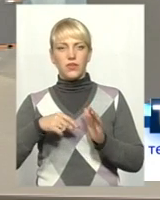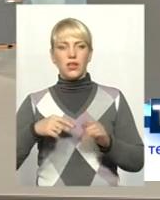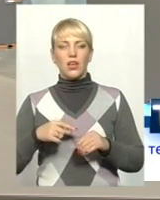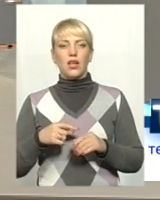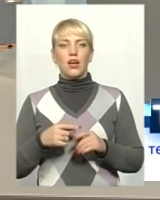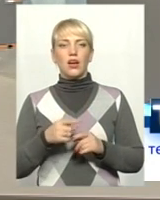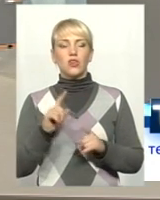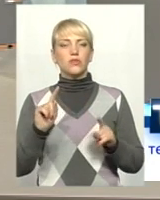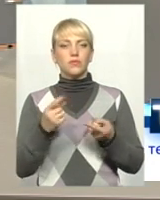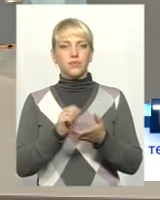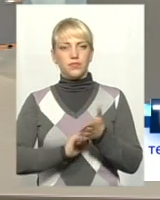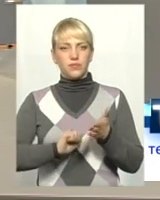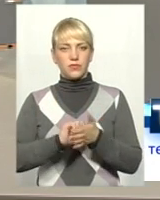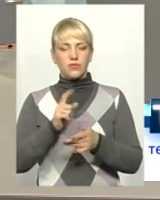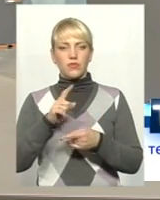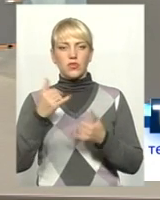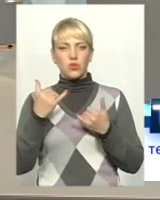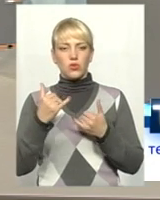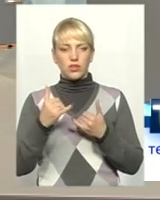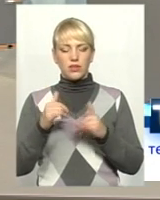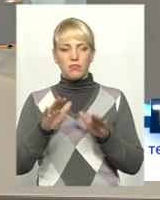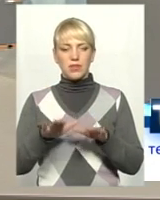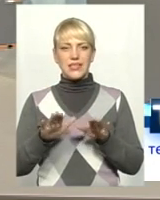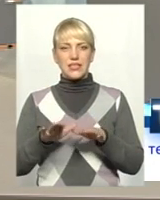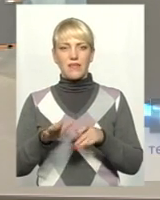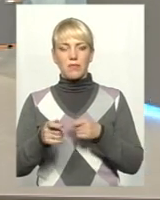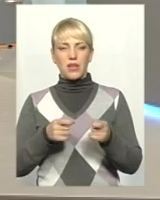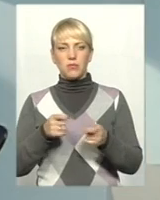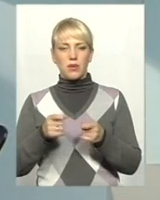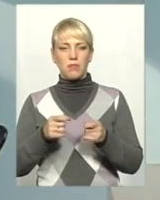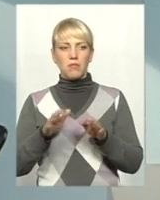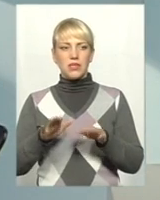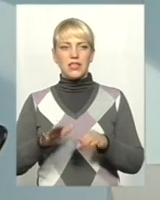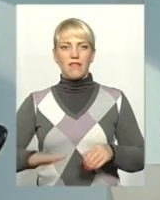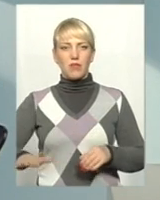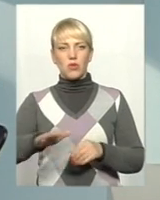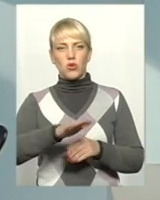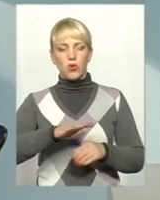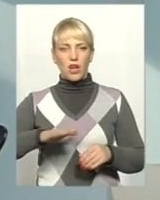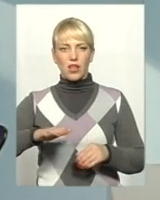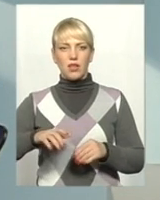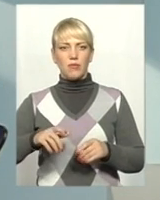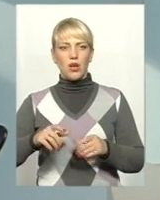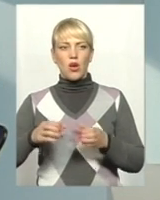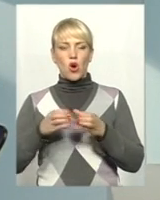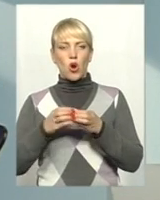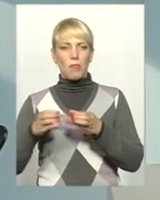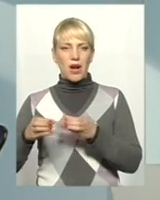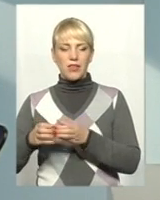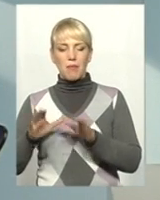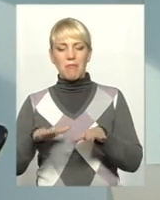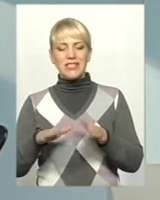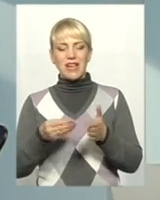Мотивуючись це тим, що сьогодні місцевим адміністраціям, місцевим територіальним громадам, міським радам, будемо говорити, місцевим